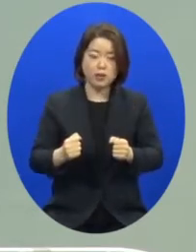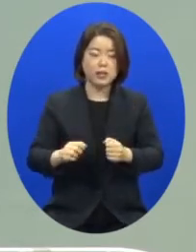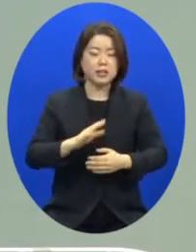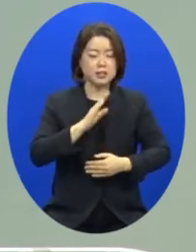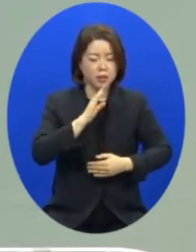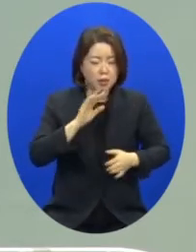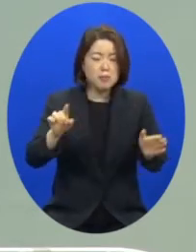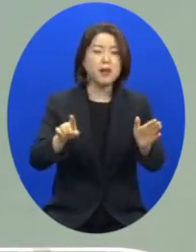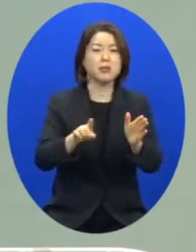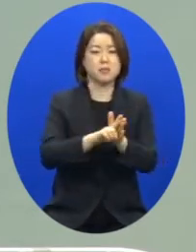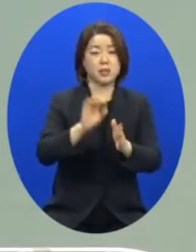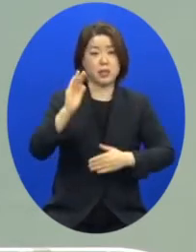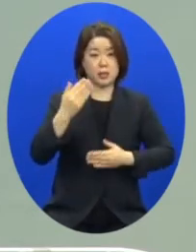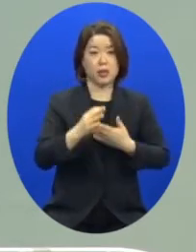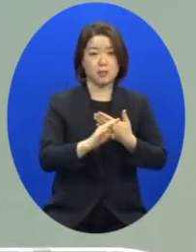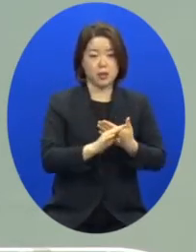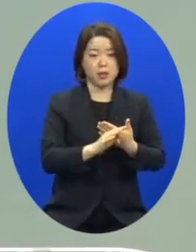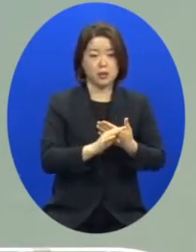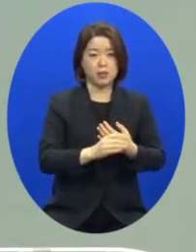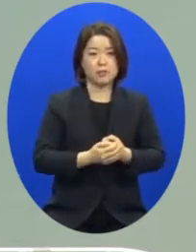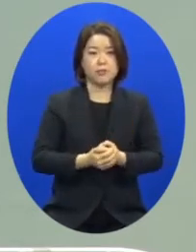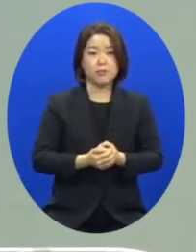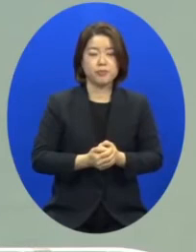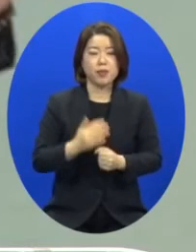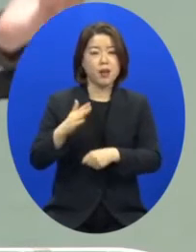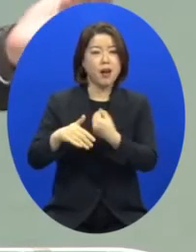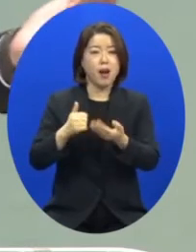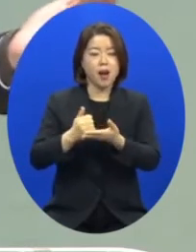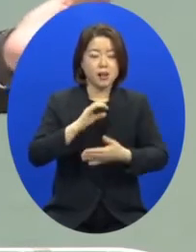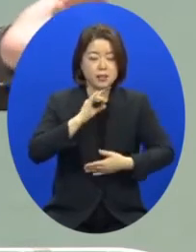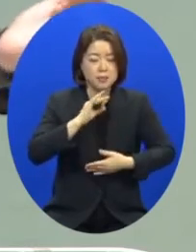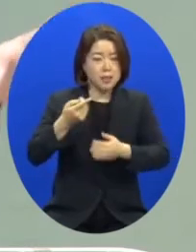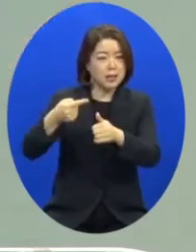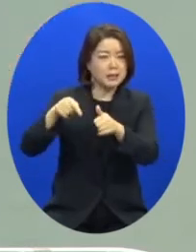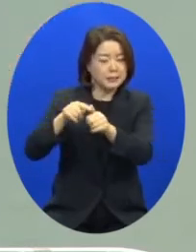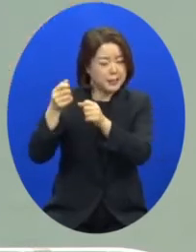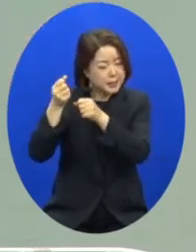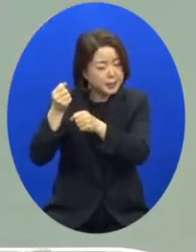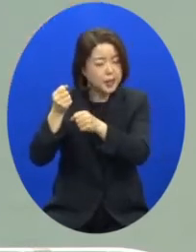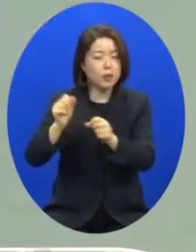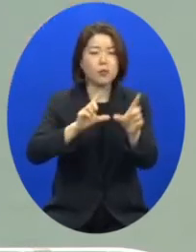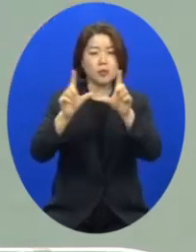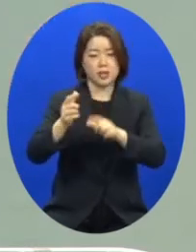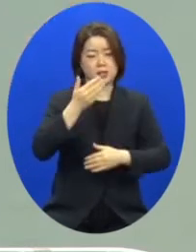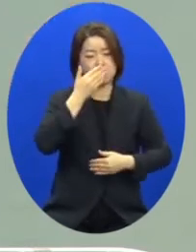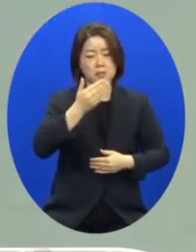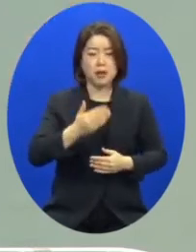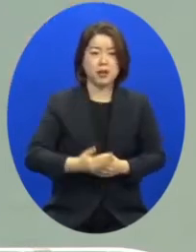되면 그러면 하나님만을 의지하고 살 수밖에 없잖아요